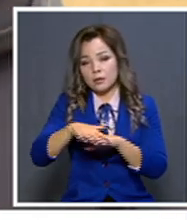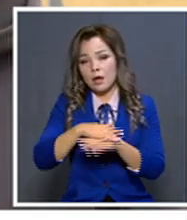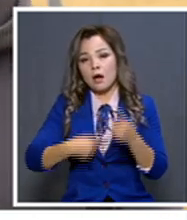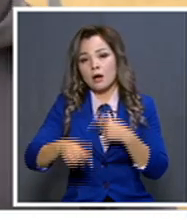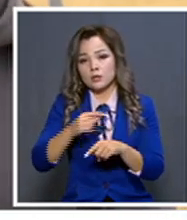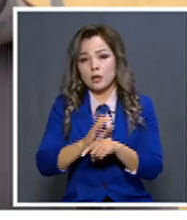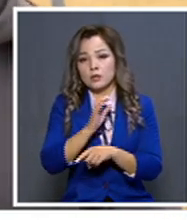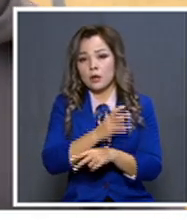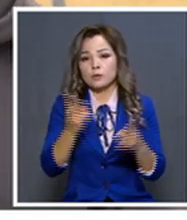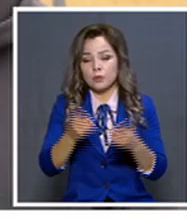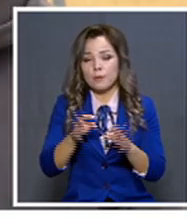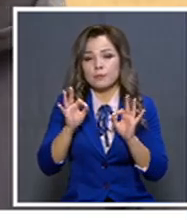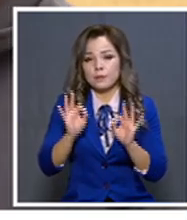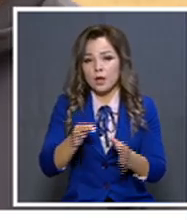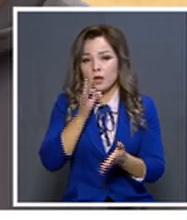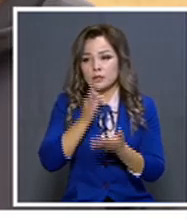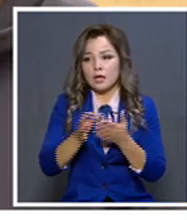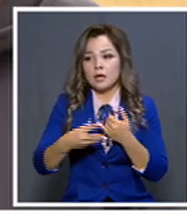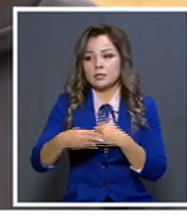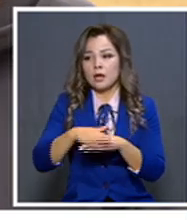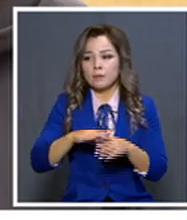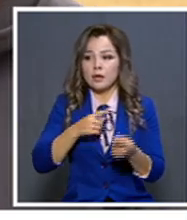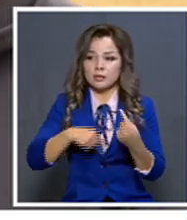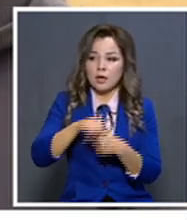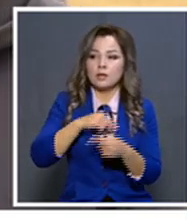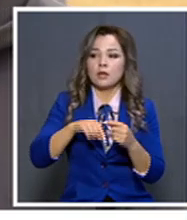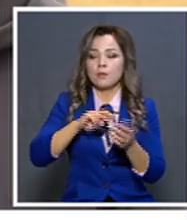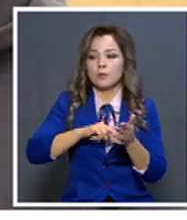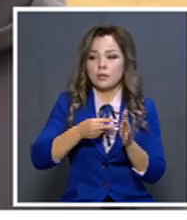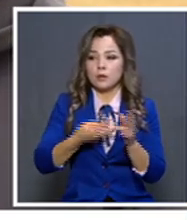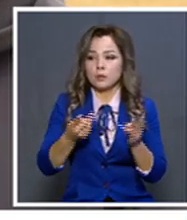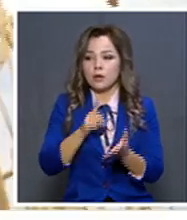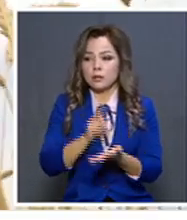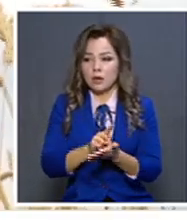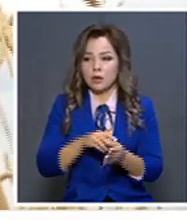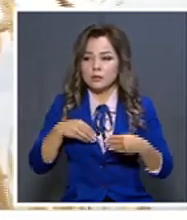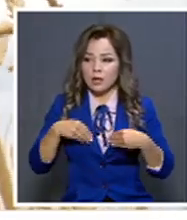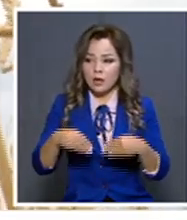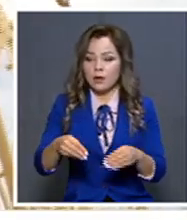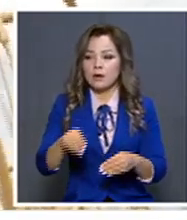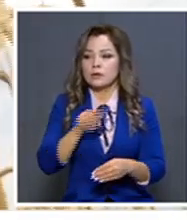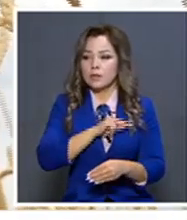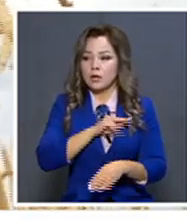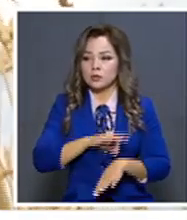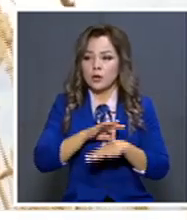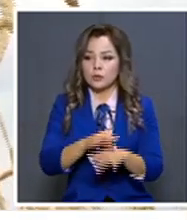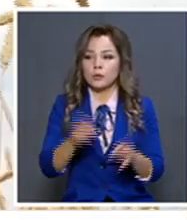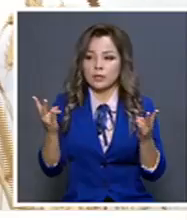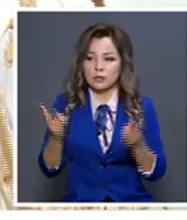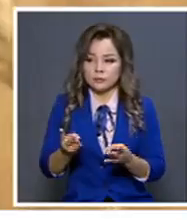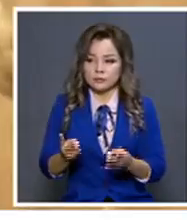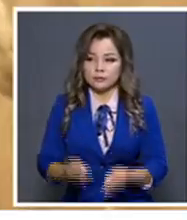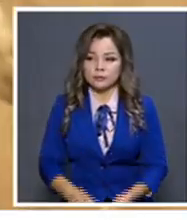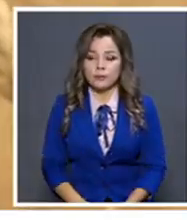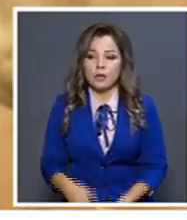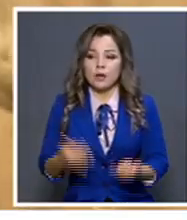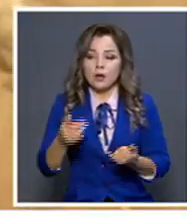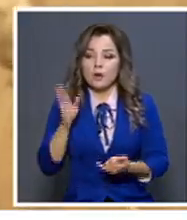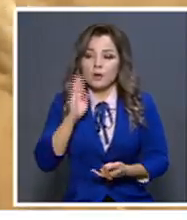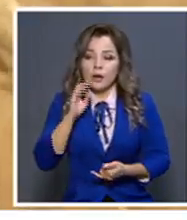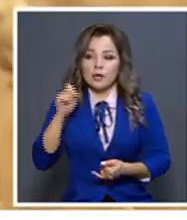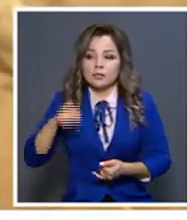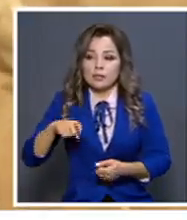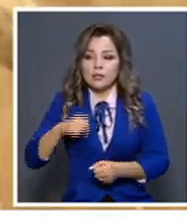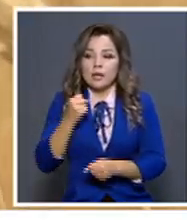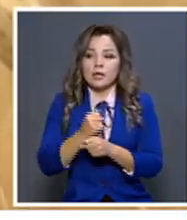керек деп айтты. Қолдаймыз. Жер халықтың игілігіне айналу керек қой. Президент өз жолдауында елімізде суармалы алқаптар